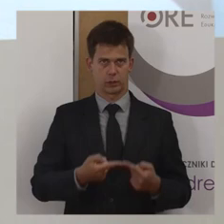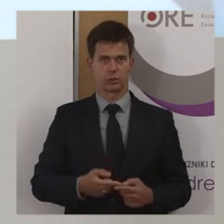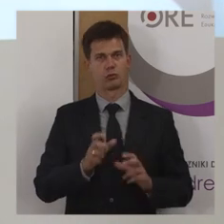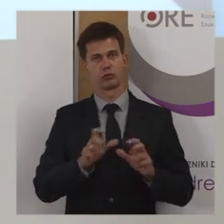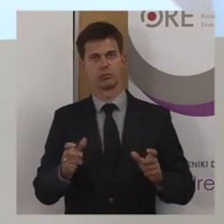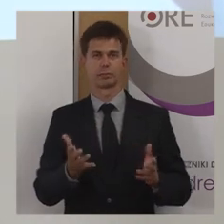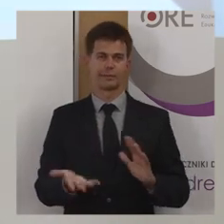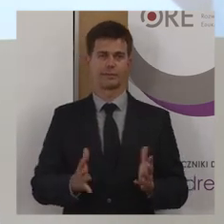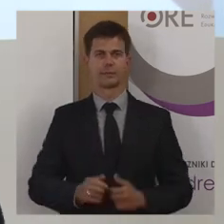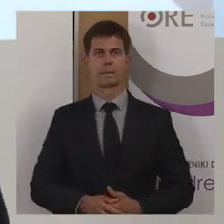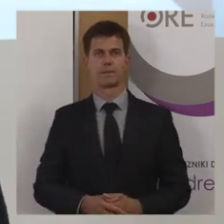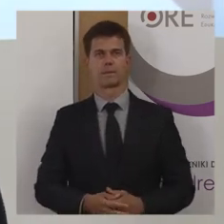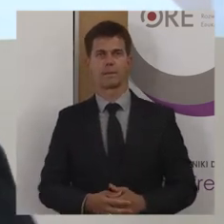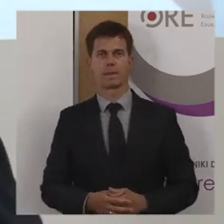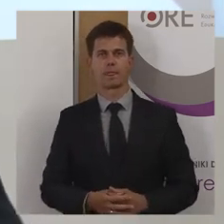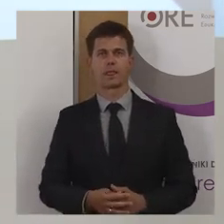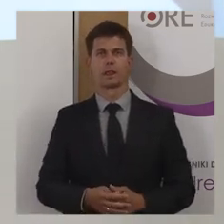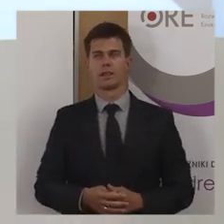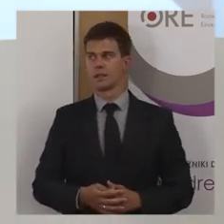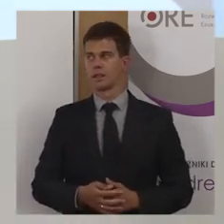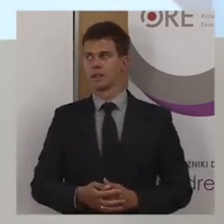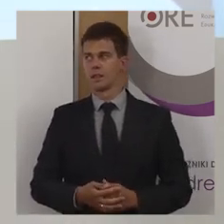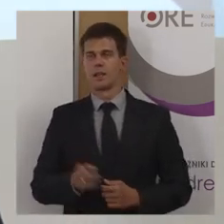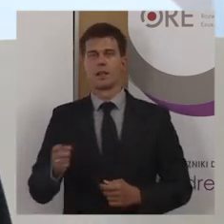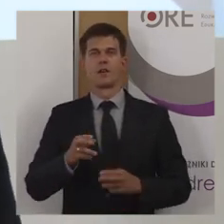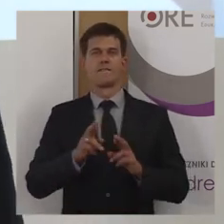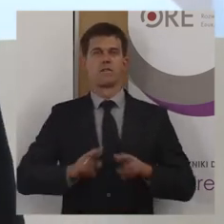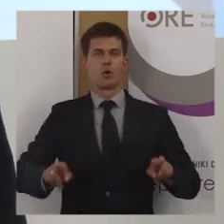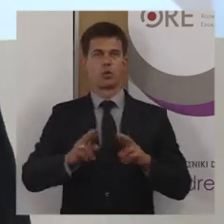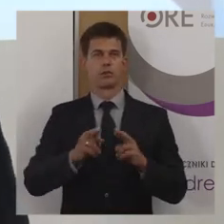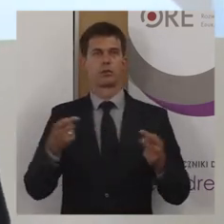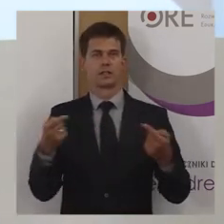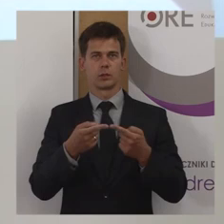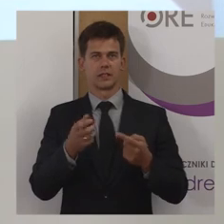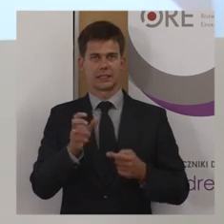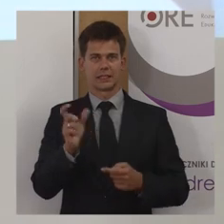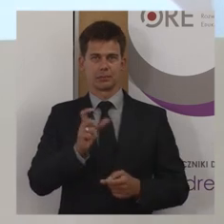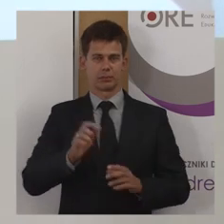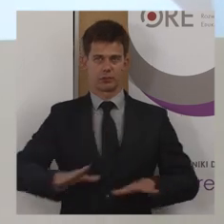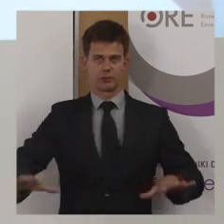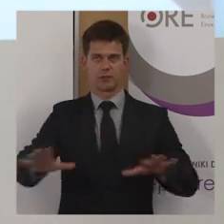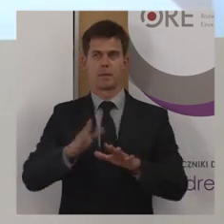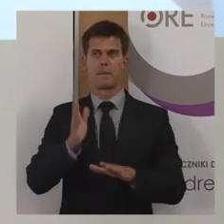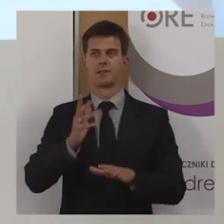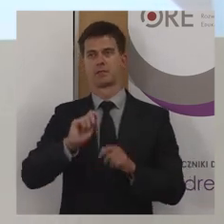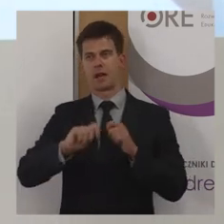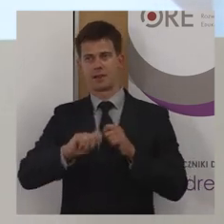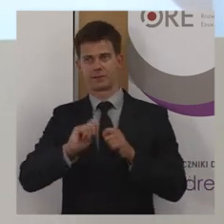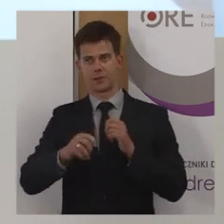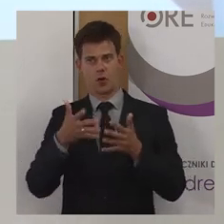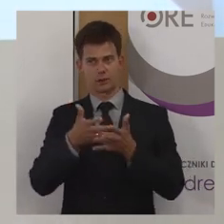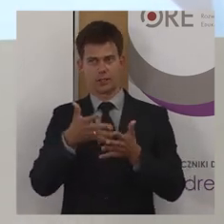tutaj ekspertom z Forum Dostępnej Cyberprzestrzeni, żeby oni sprawdzili, czy te kilka rozdziałów jest dostępnych, które oddane są do testów,